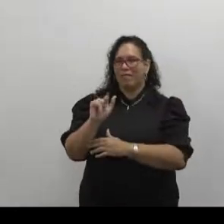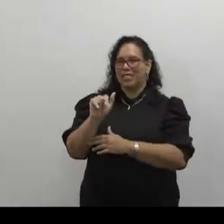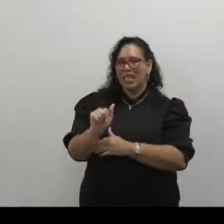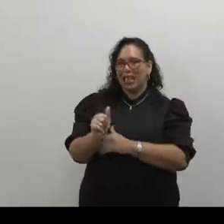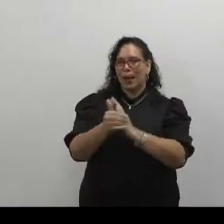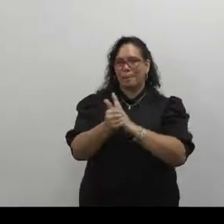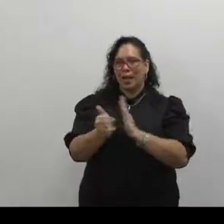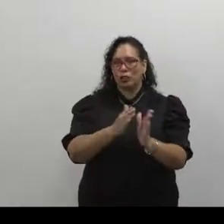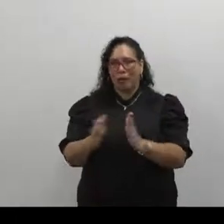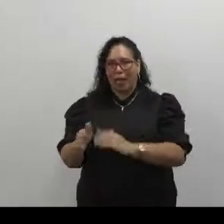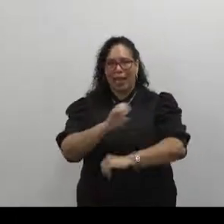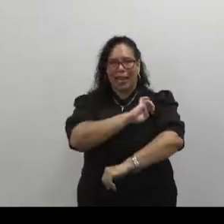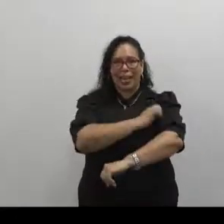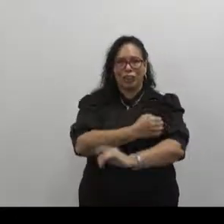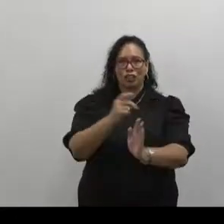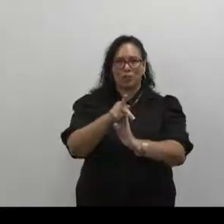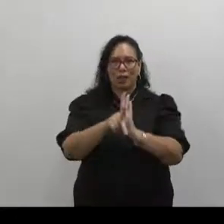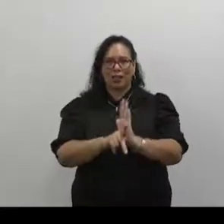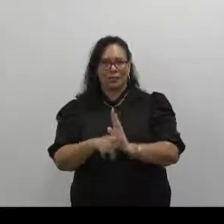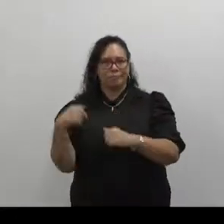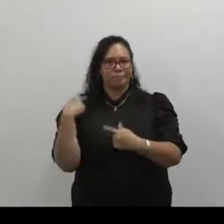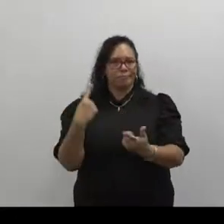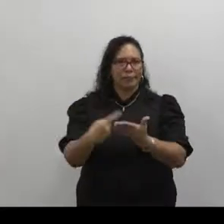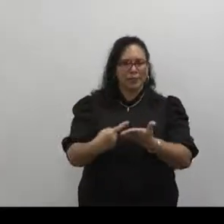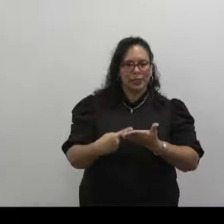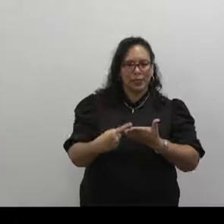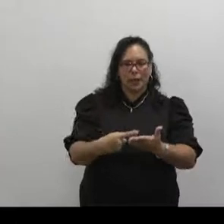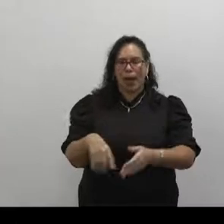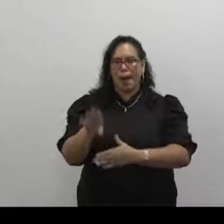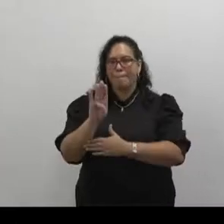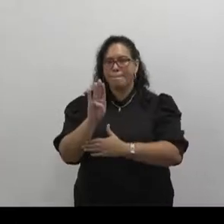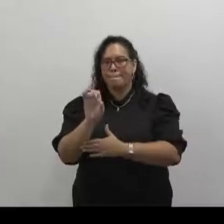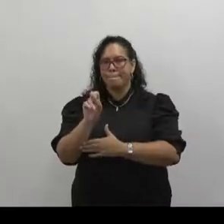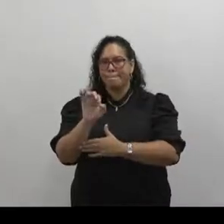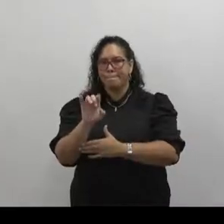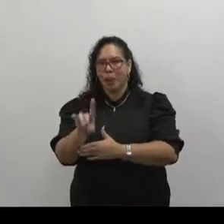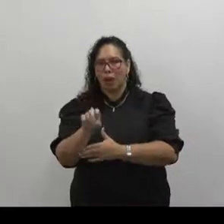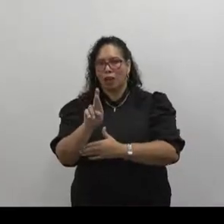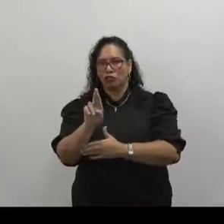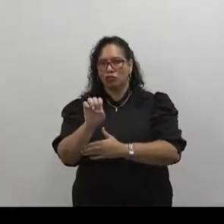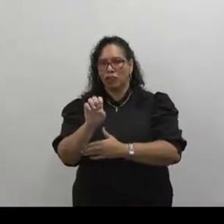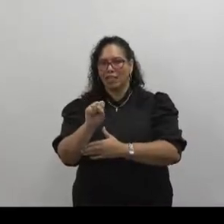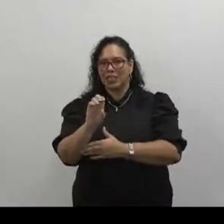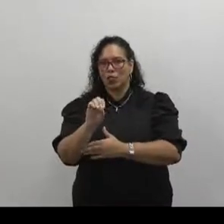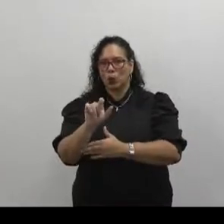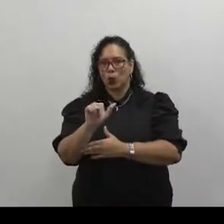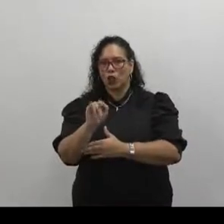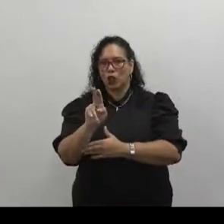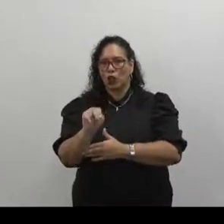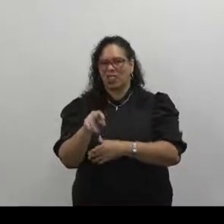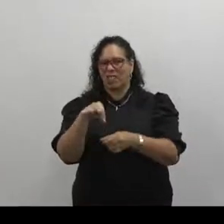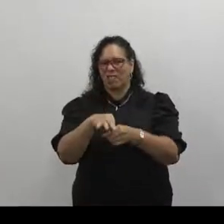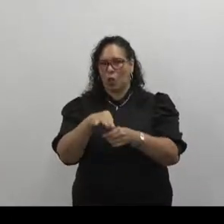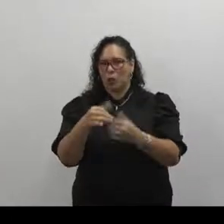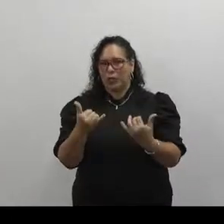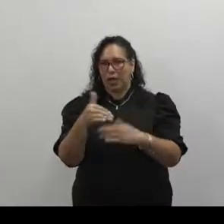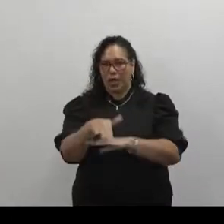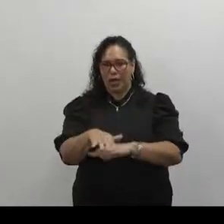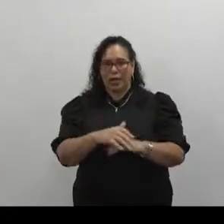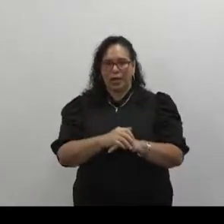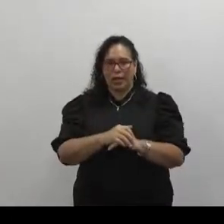riêng hai nâng chấp áp tiệ tôn nâng tham à bốn rùm tiền đầm nó xảy xâm